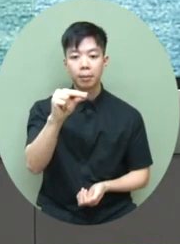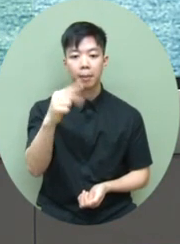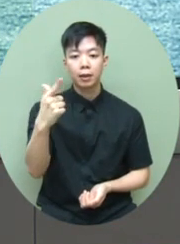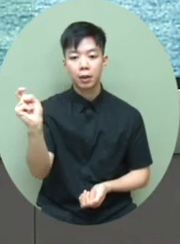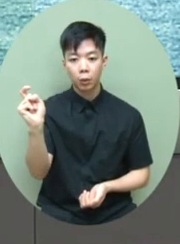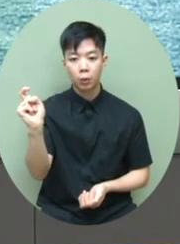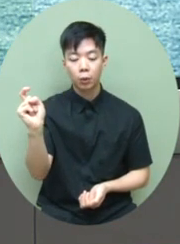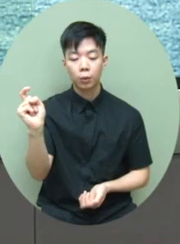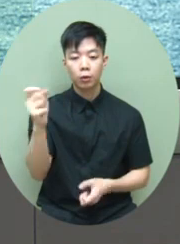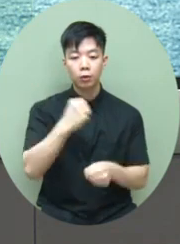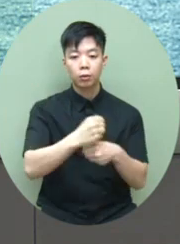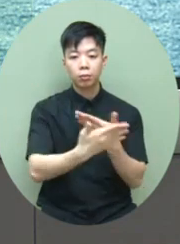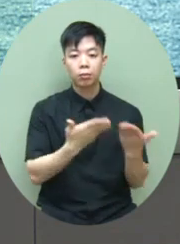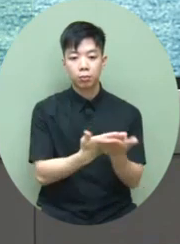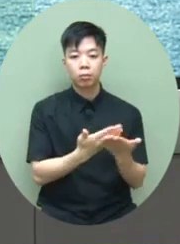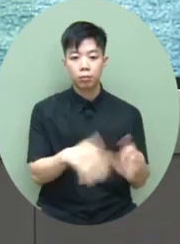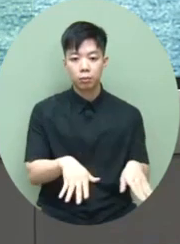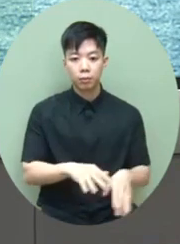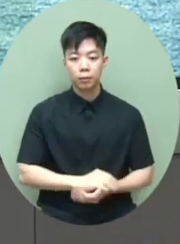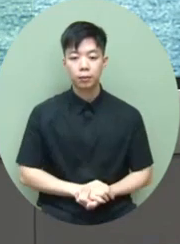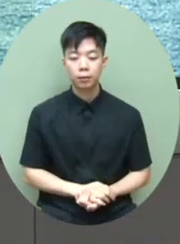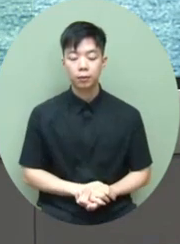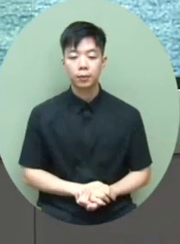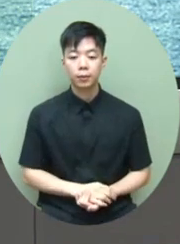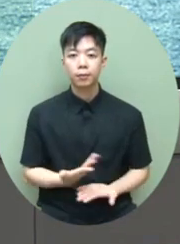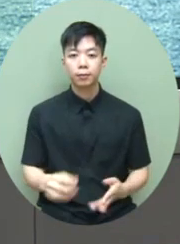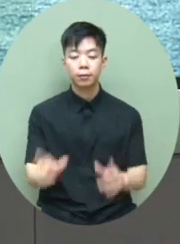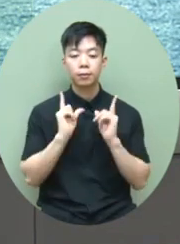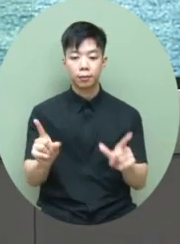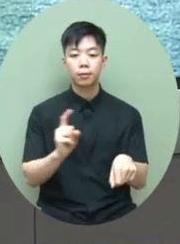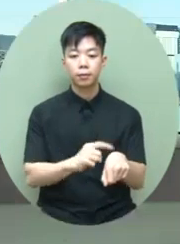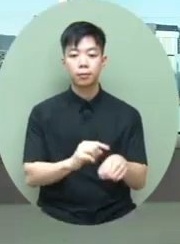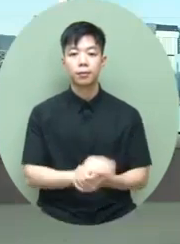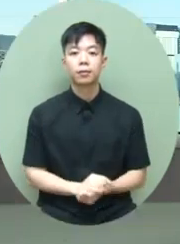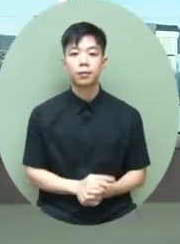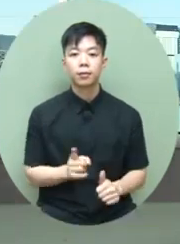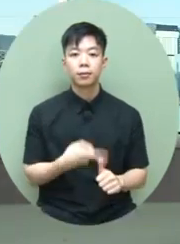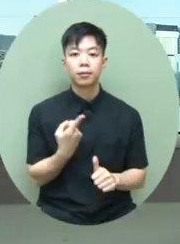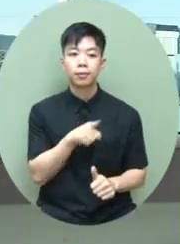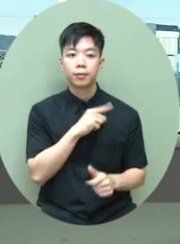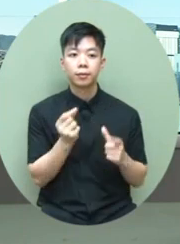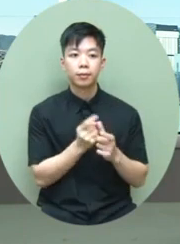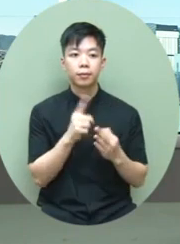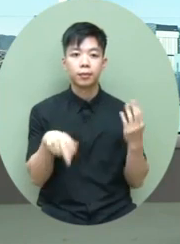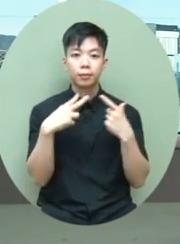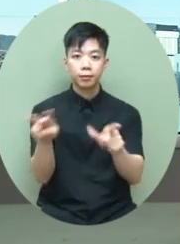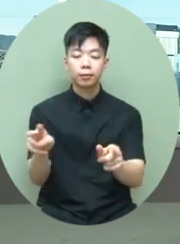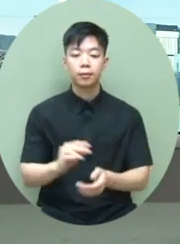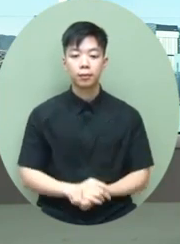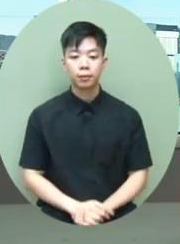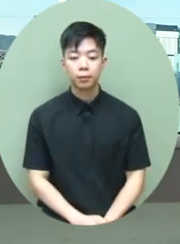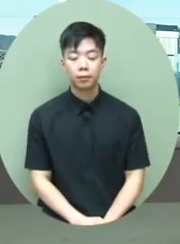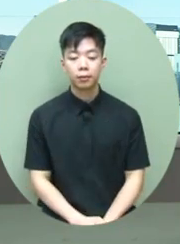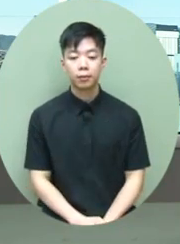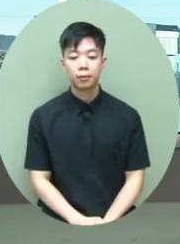23,789名的員工已經回回工作崗位。 依家係提問時間，咁請大家喺發問前先介紹你代表嘅傳媒機構。後